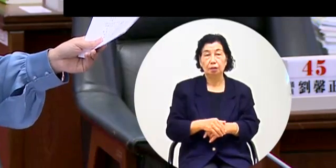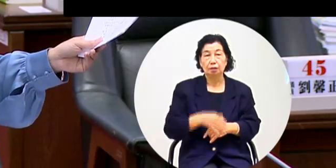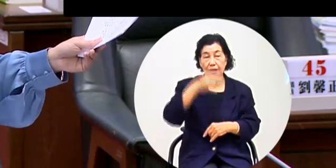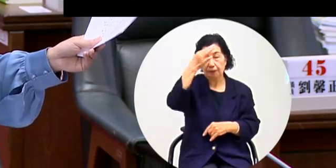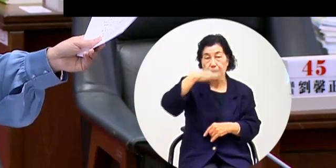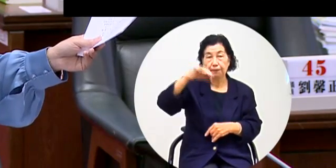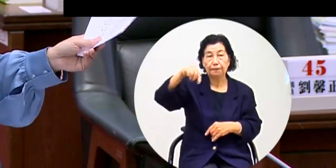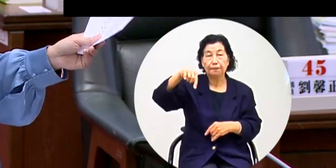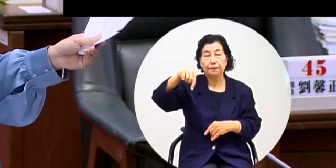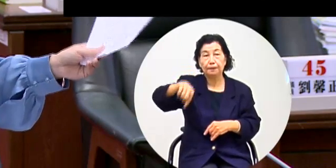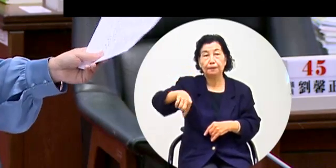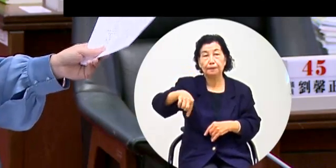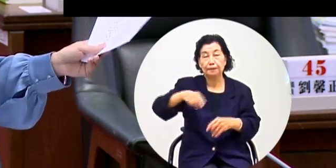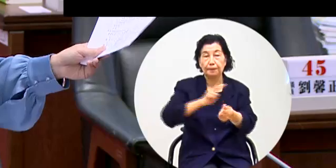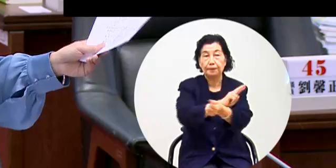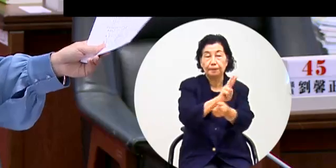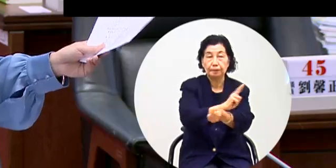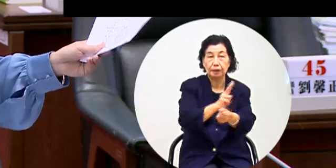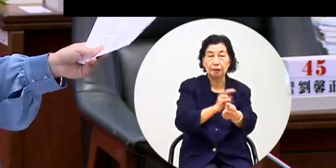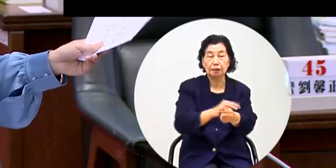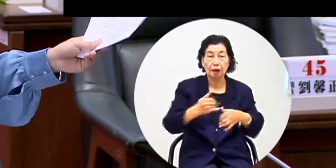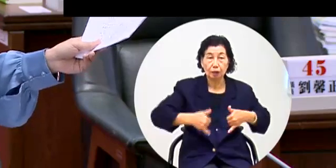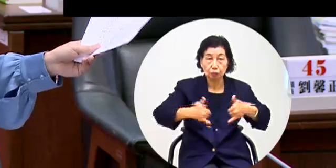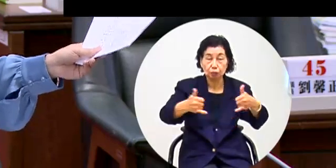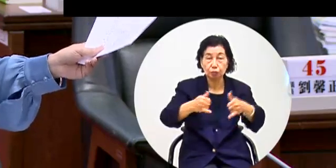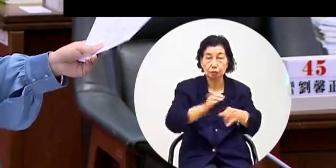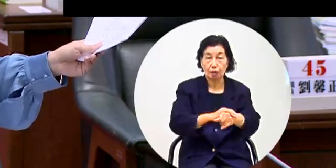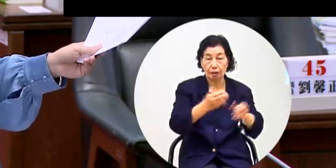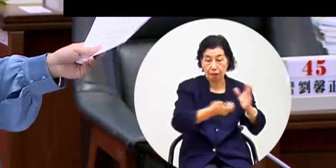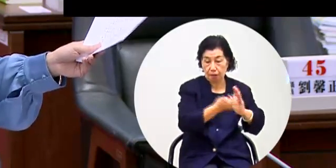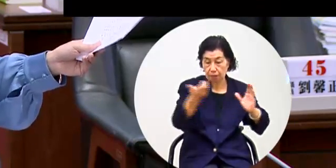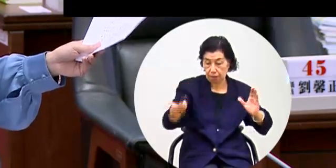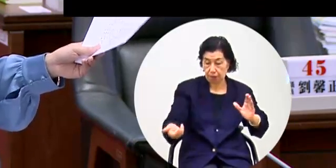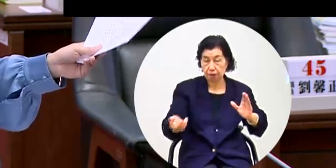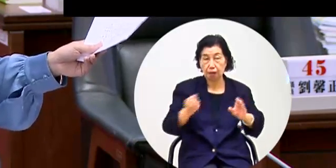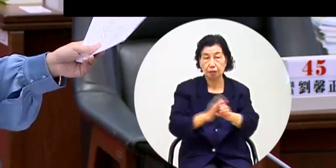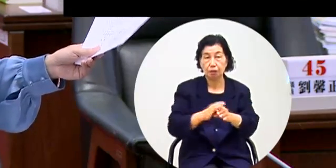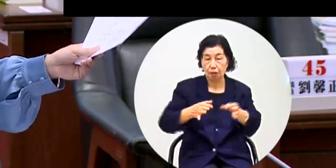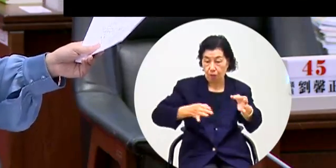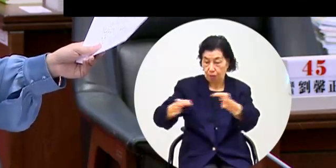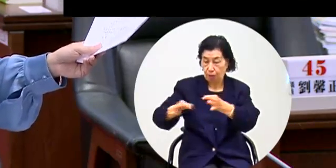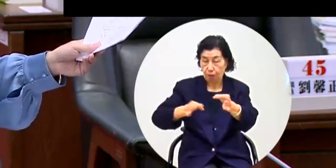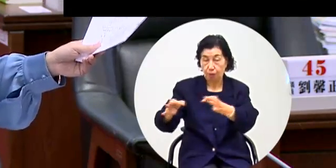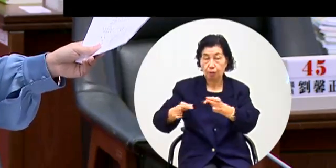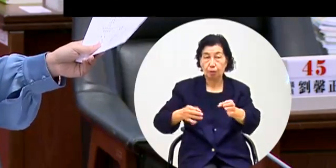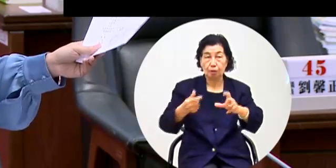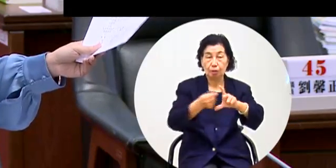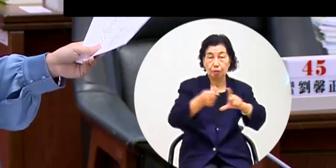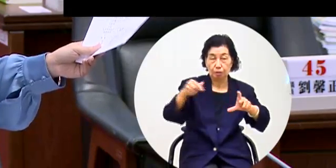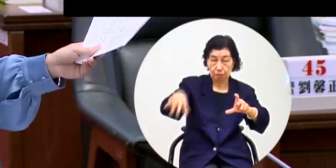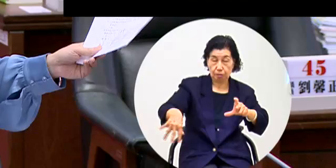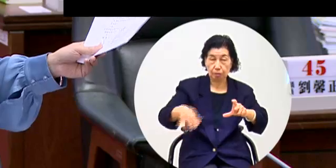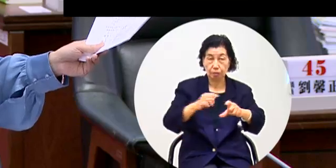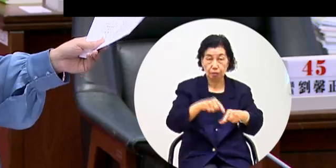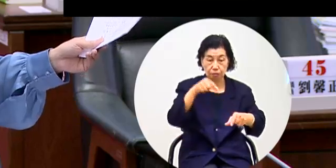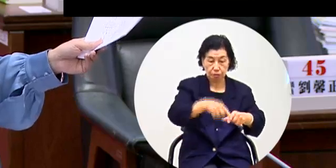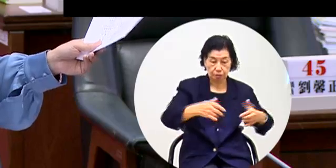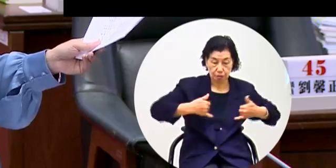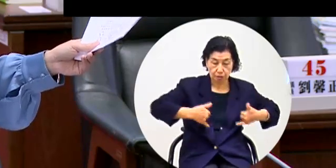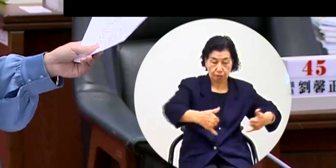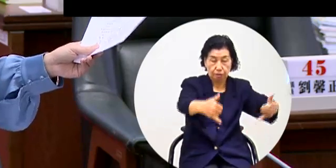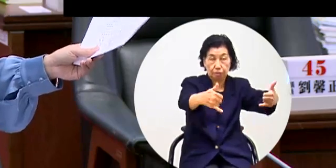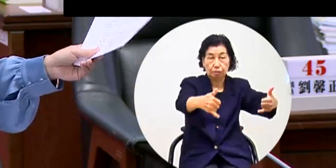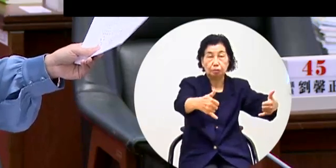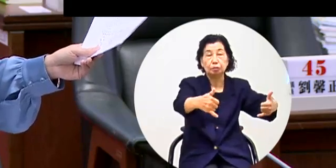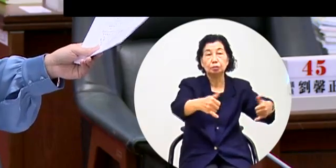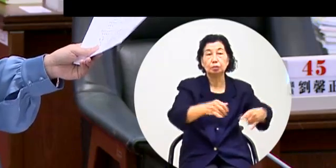去。商业区，对不起，商业区去，或者一整条土地，一整条路上面都是可以将来把它命名为凤林路，